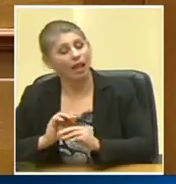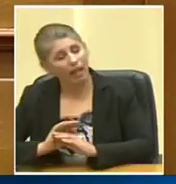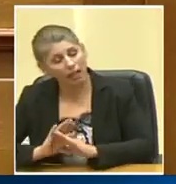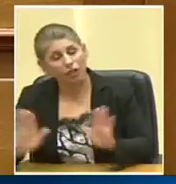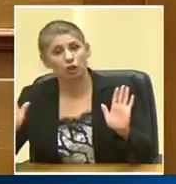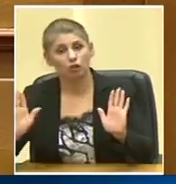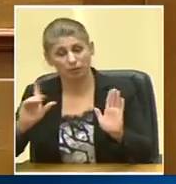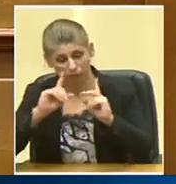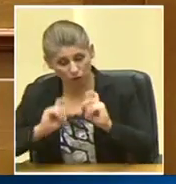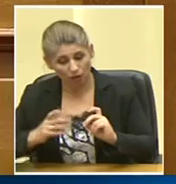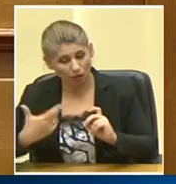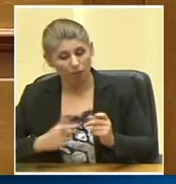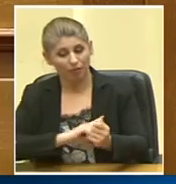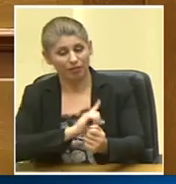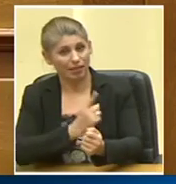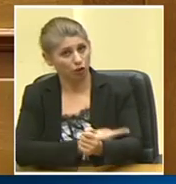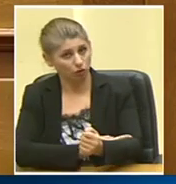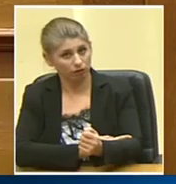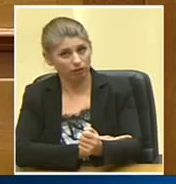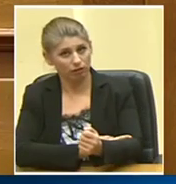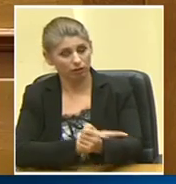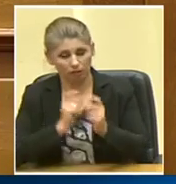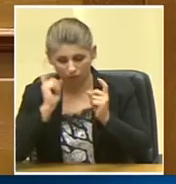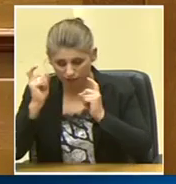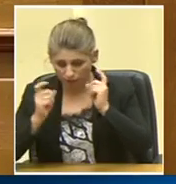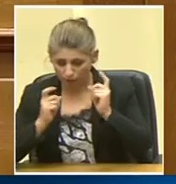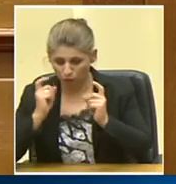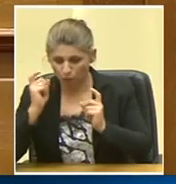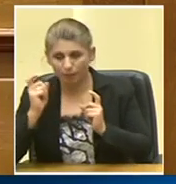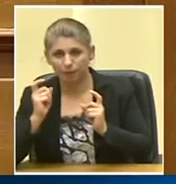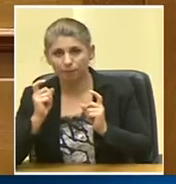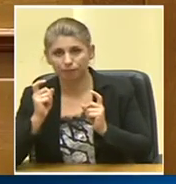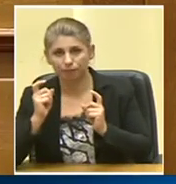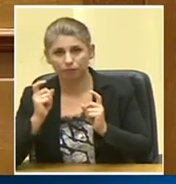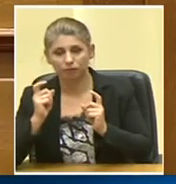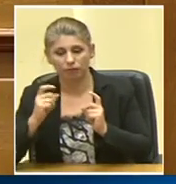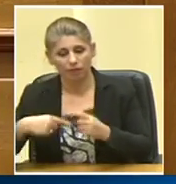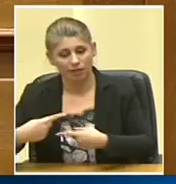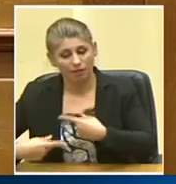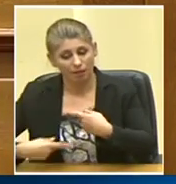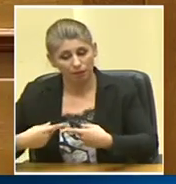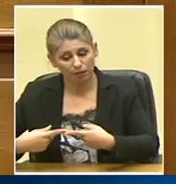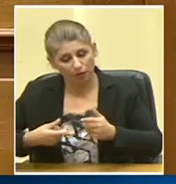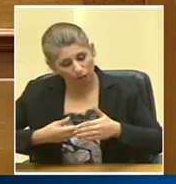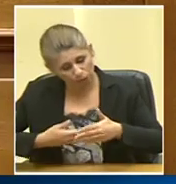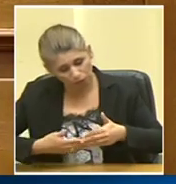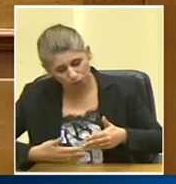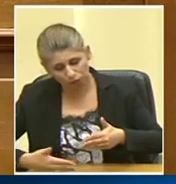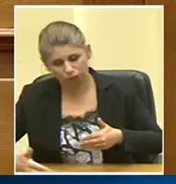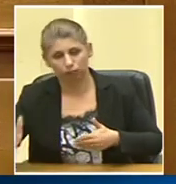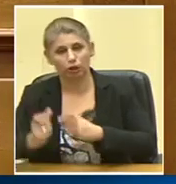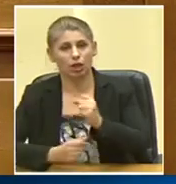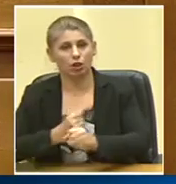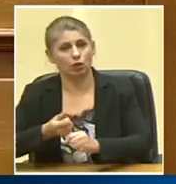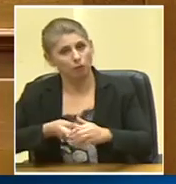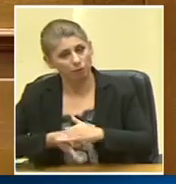και τη δυνατότητα, θα έλεγα, να σκεφτούμε πάνω στην εμπειρία αυτών των χρόνων που περάσαμε. Να σκεφτούμε πάνω στην εμπειρία